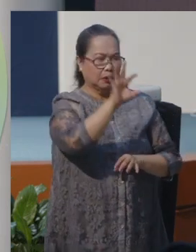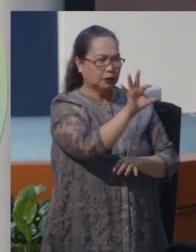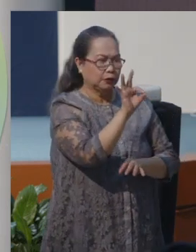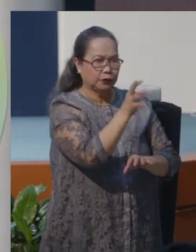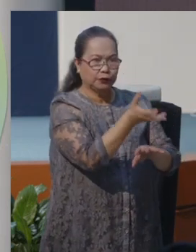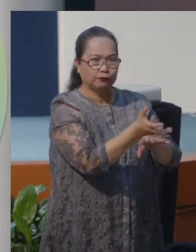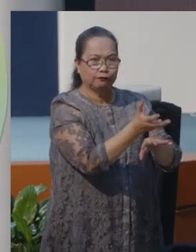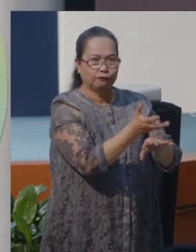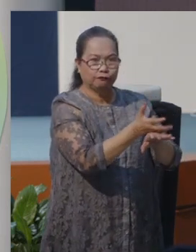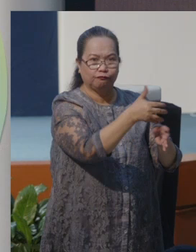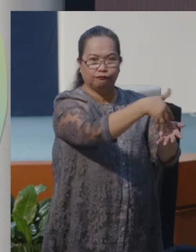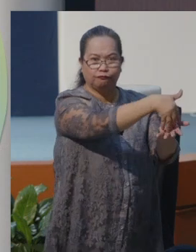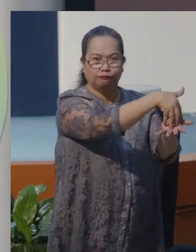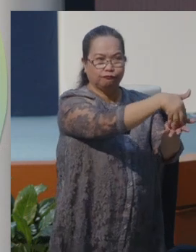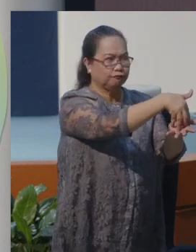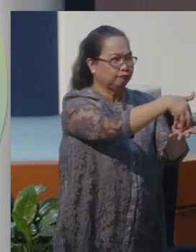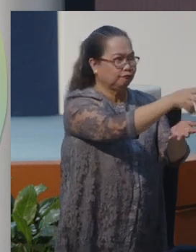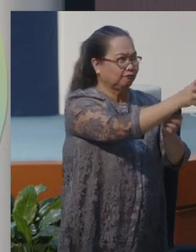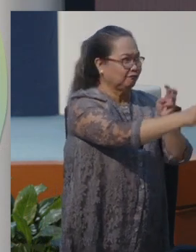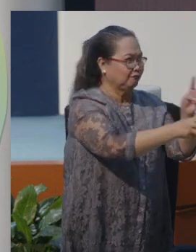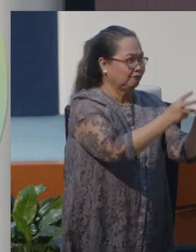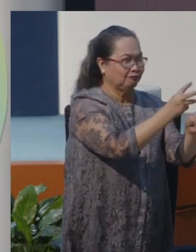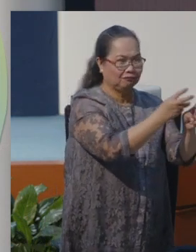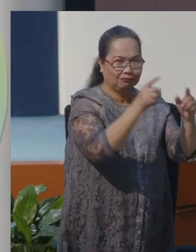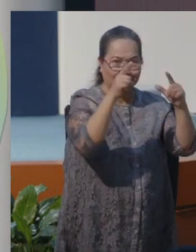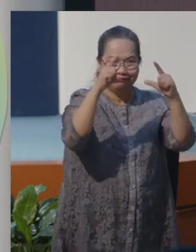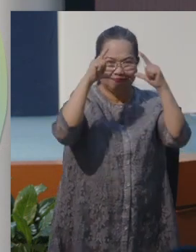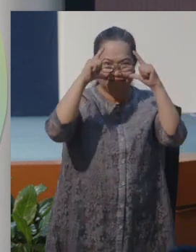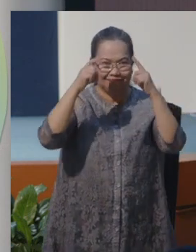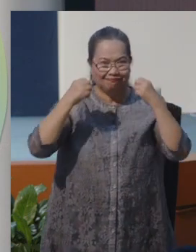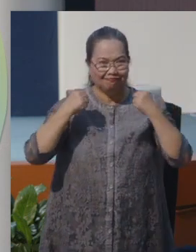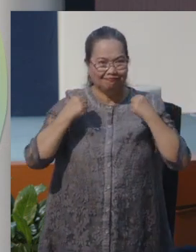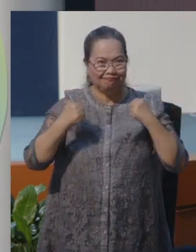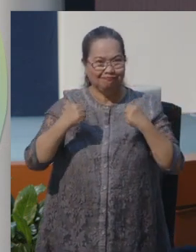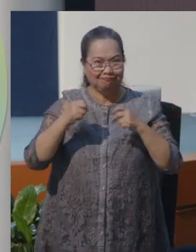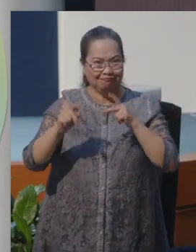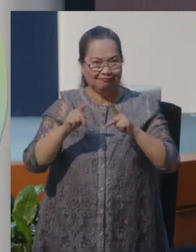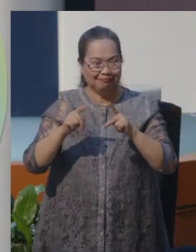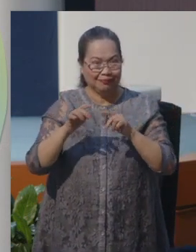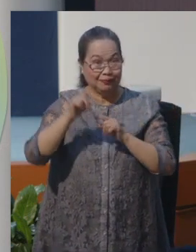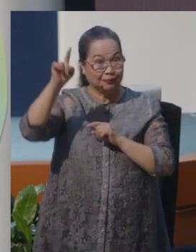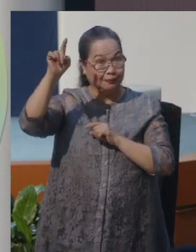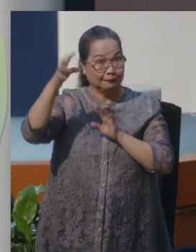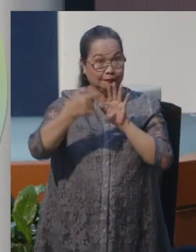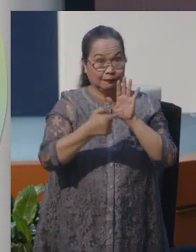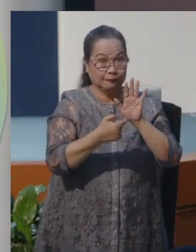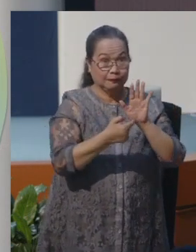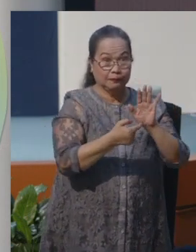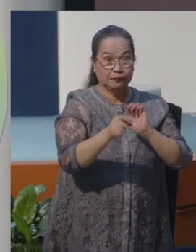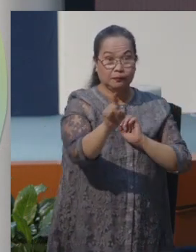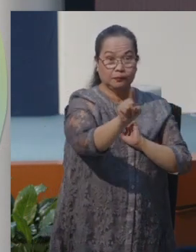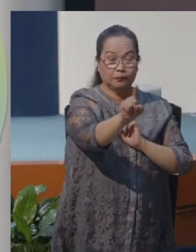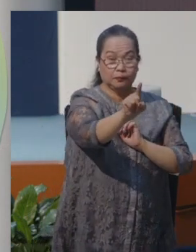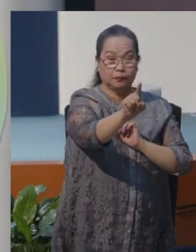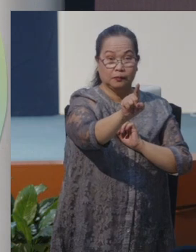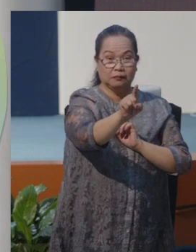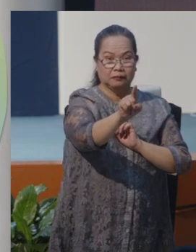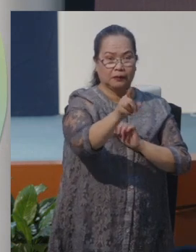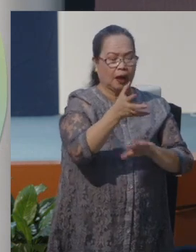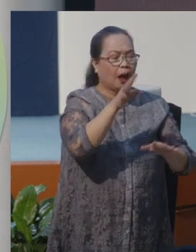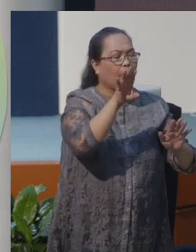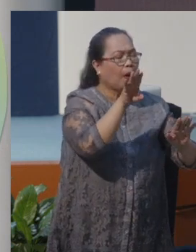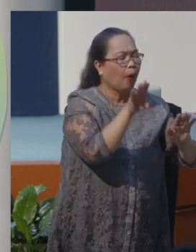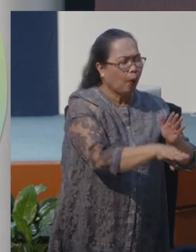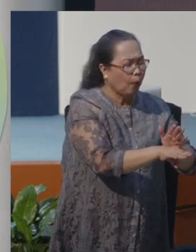what is weak in the world to shame the strong. God chose what is low and